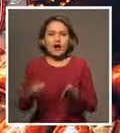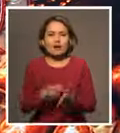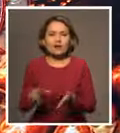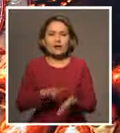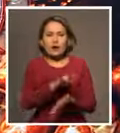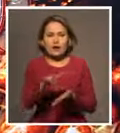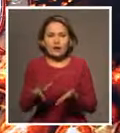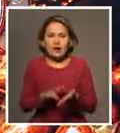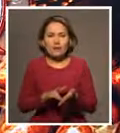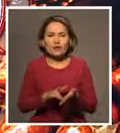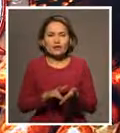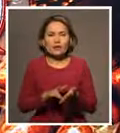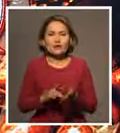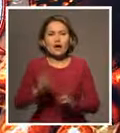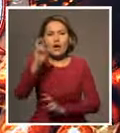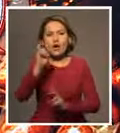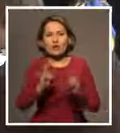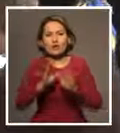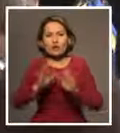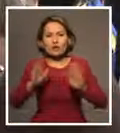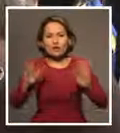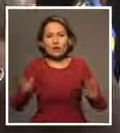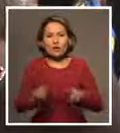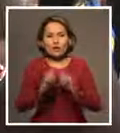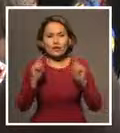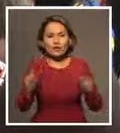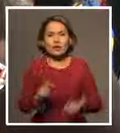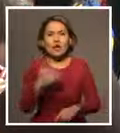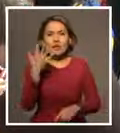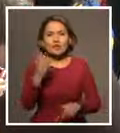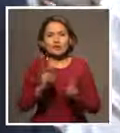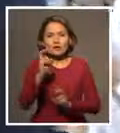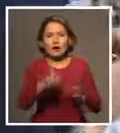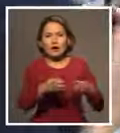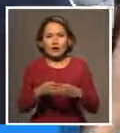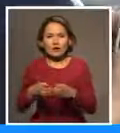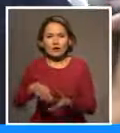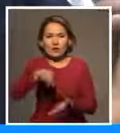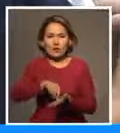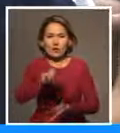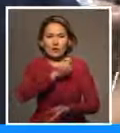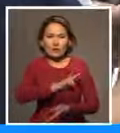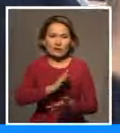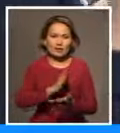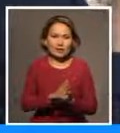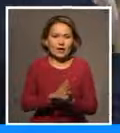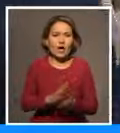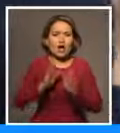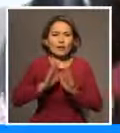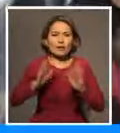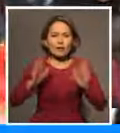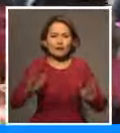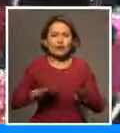Қарағандыда отандық тауар өндірушілер көрмесі өтті. Бүгінде өңірде осында 500-ден астам кәсіпорын бар. Оның барлығын бірден қамту мүмкін емес.